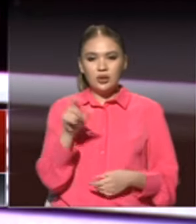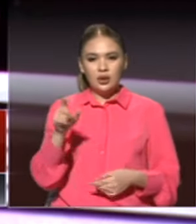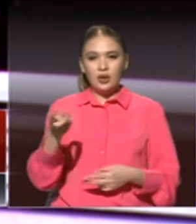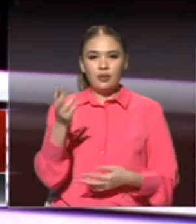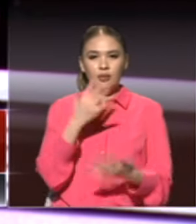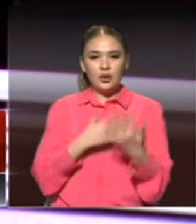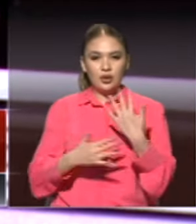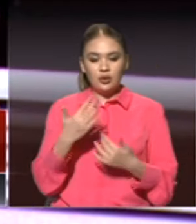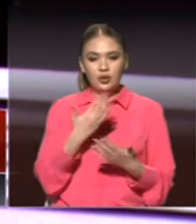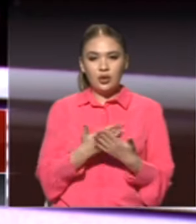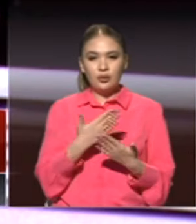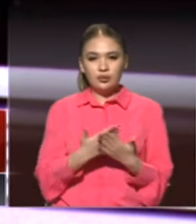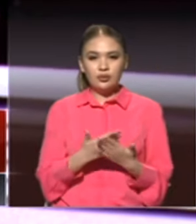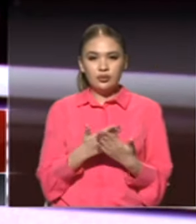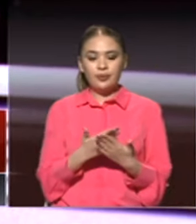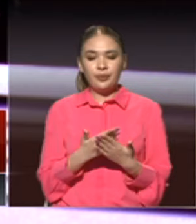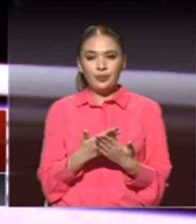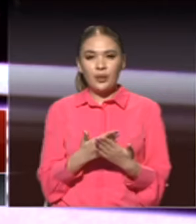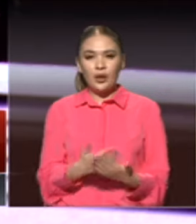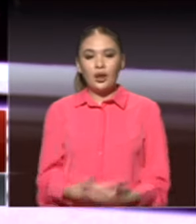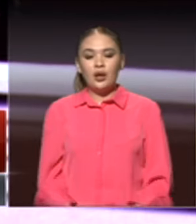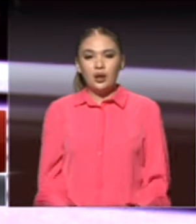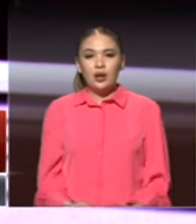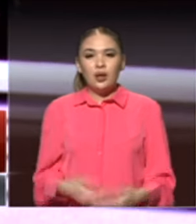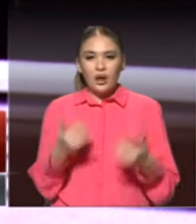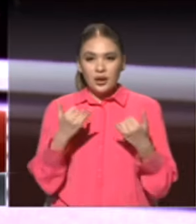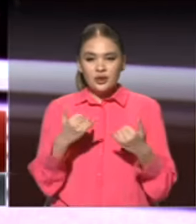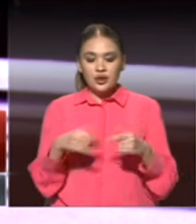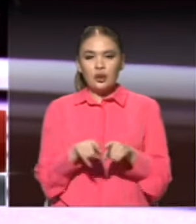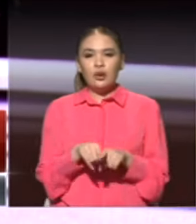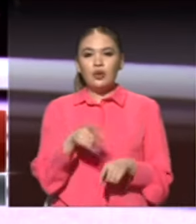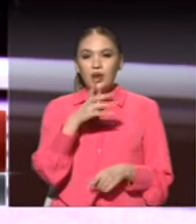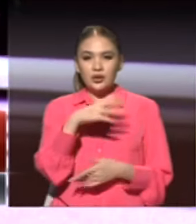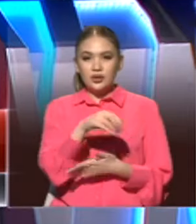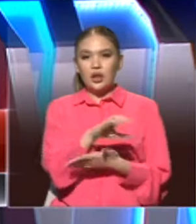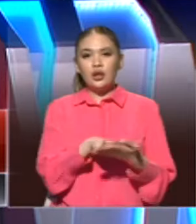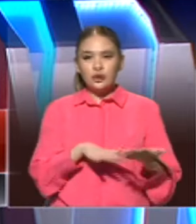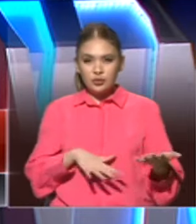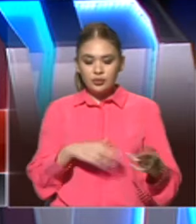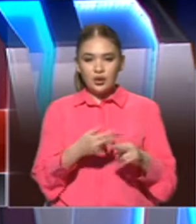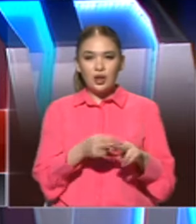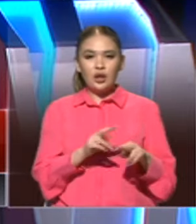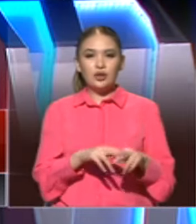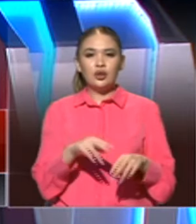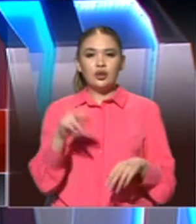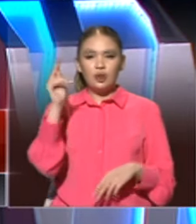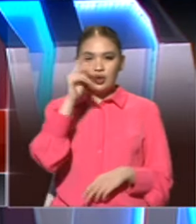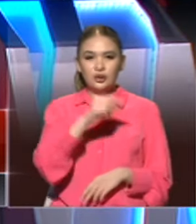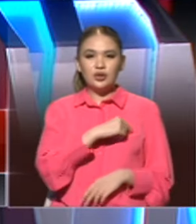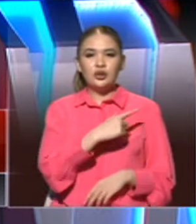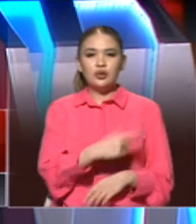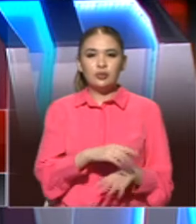Енді біздің кезде де бар еді, қазір де әлі күнге дейін жалғасып келе жатыр. Қағаз үшін, диплом үшін оқу мәселесі